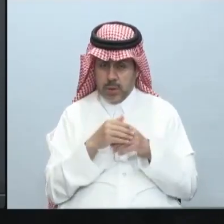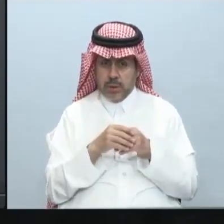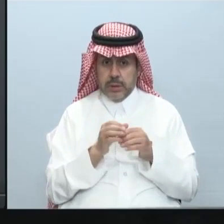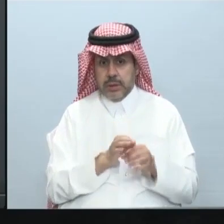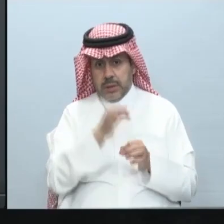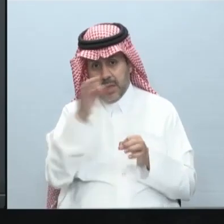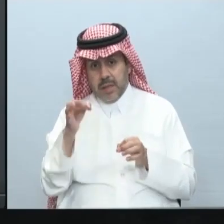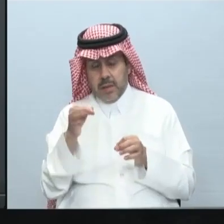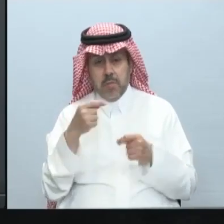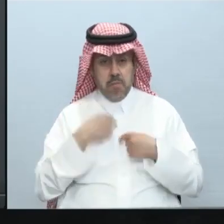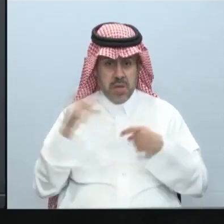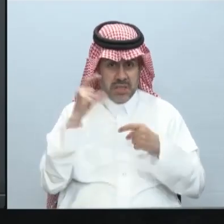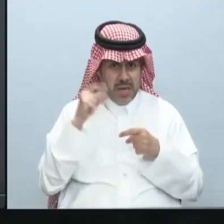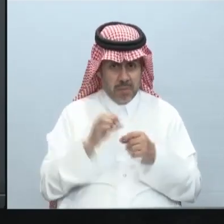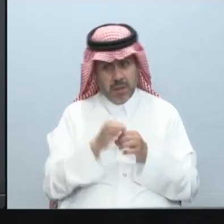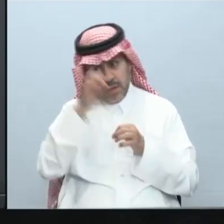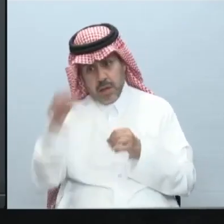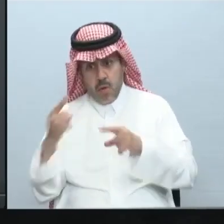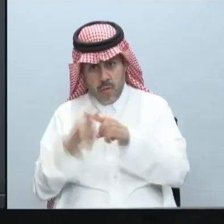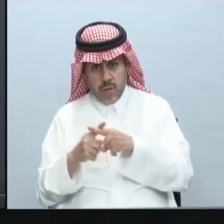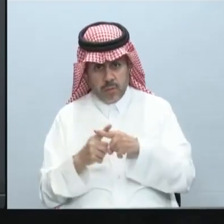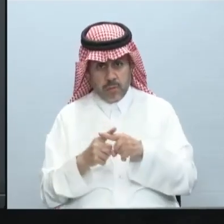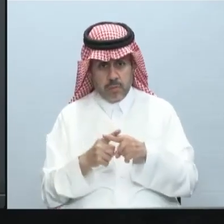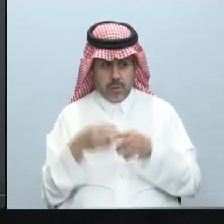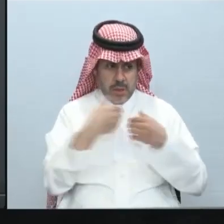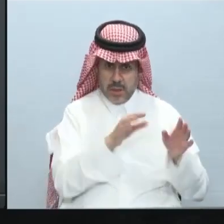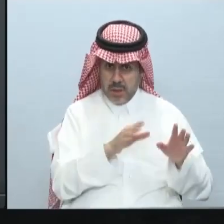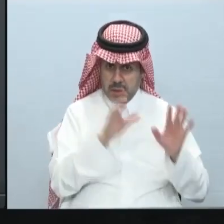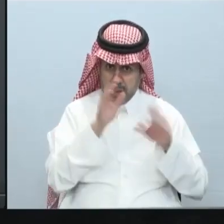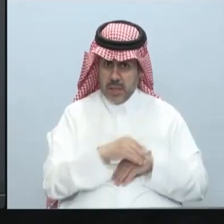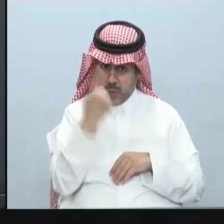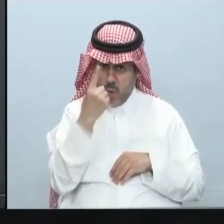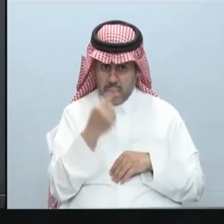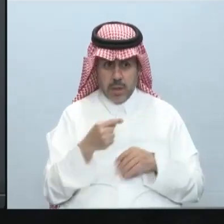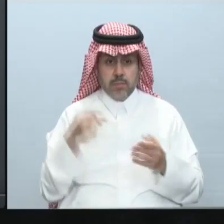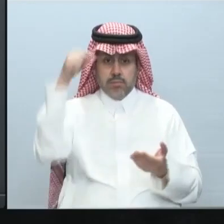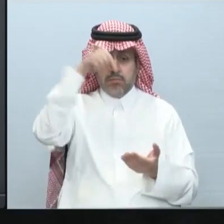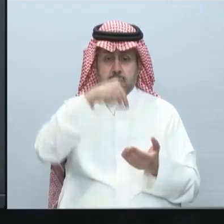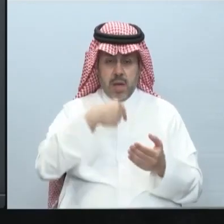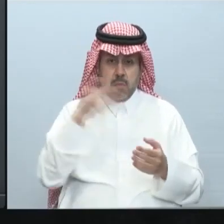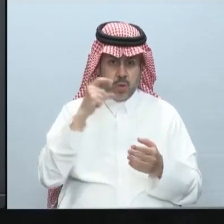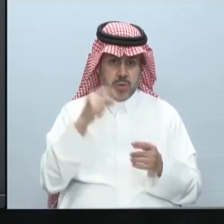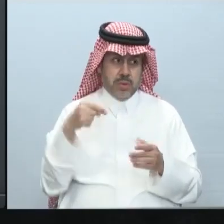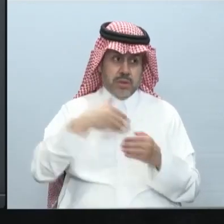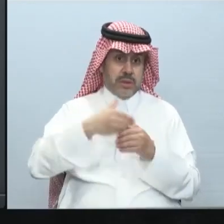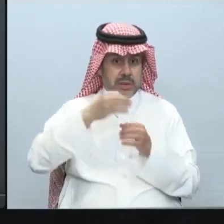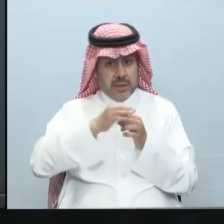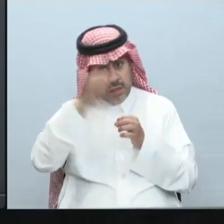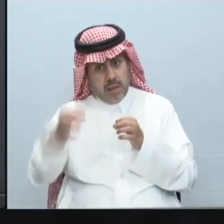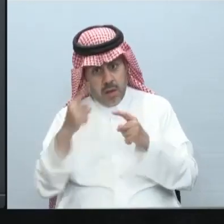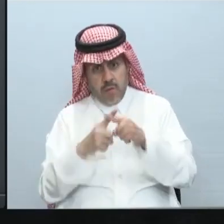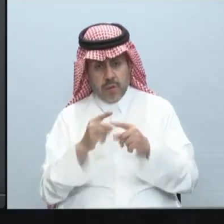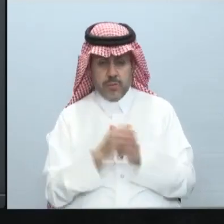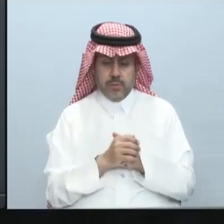اسلام الى كفر وهذا خطير جدا كما جاء في حديث النبي صلى الله عليه وسلم قال عليه الصلاه والسلام من ترك